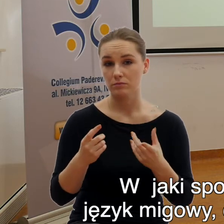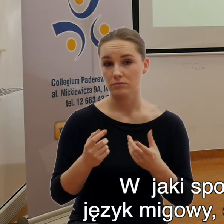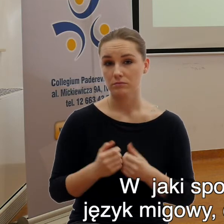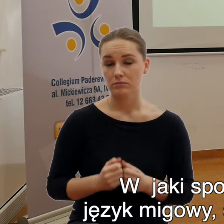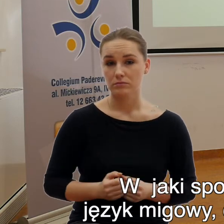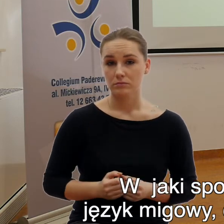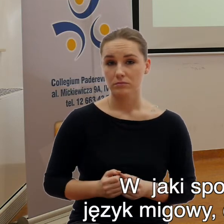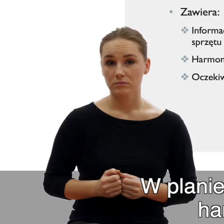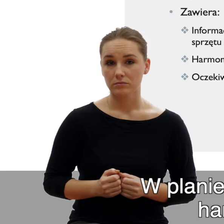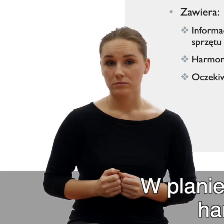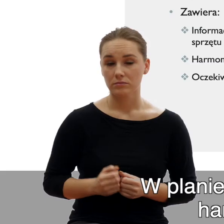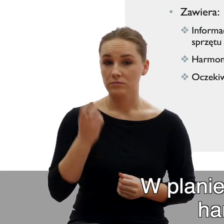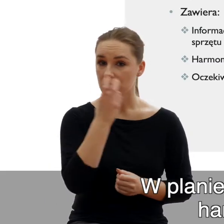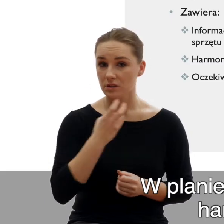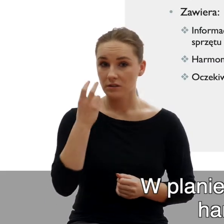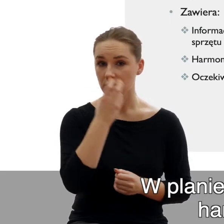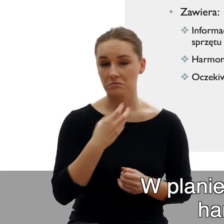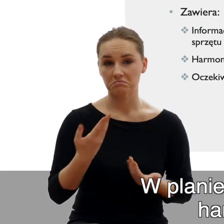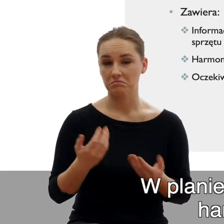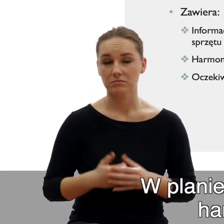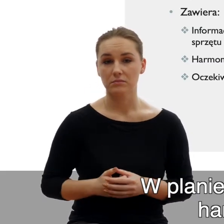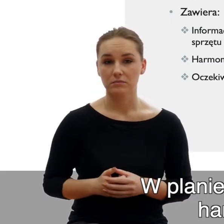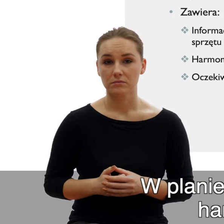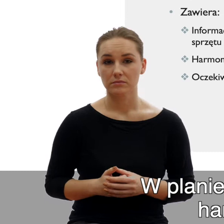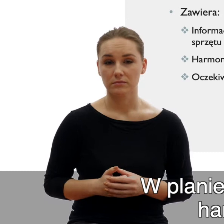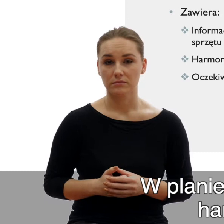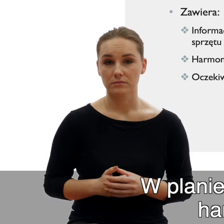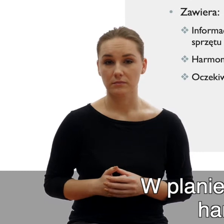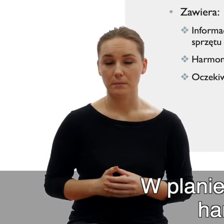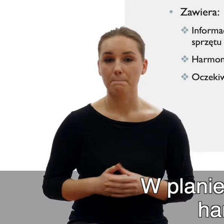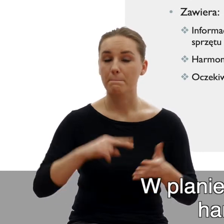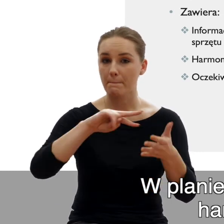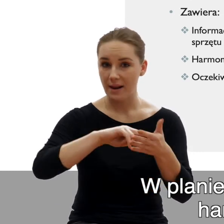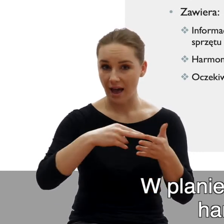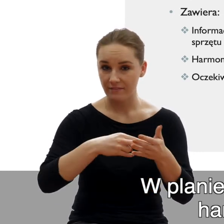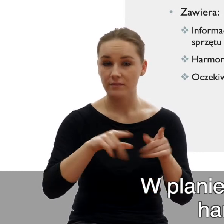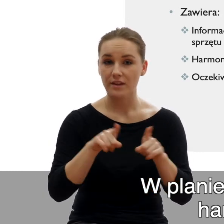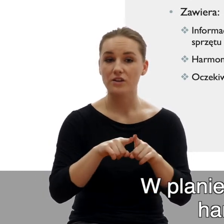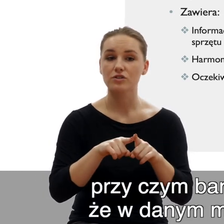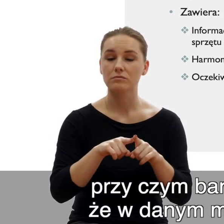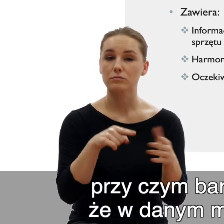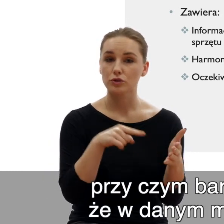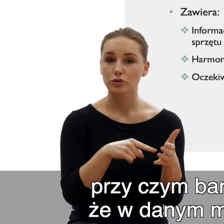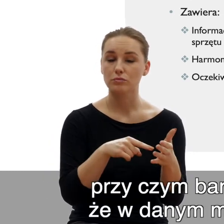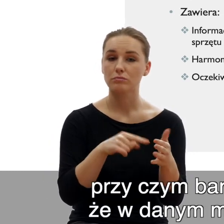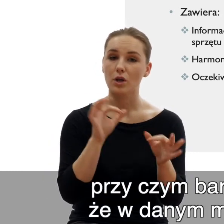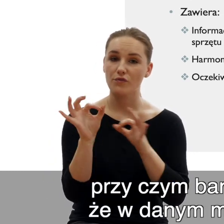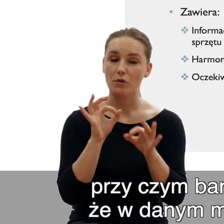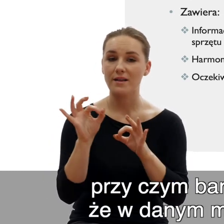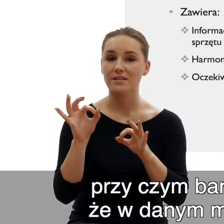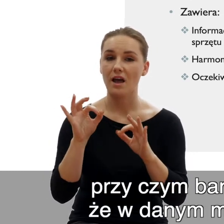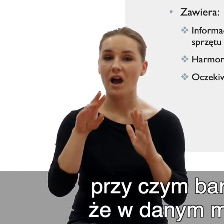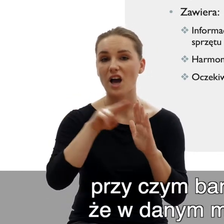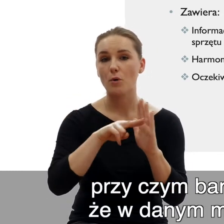czytaniem z ruchu warg. W planie takim znajdą się informacje na temat harmonogramu pobytu na uczelni, przy czym bardzo ważne jest,